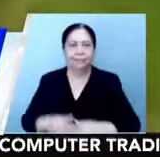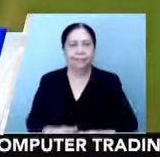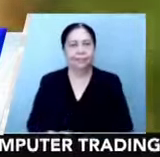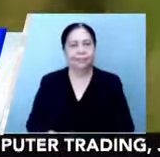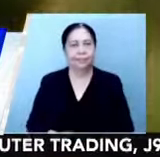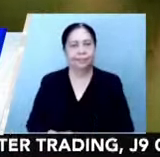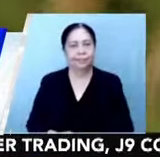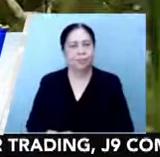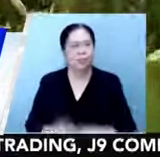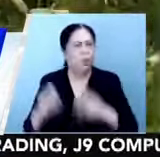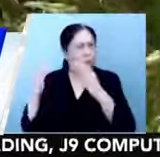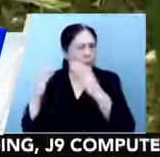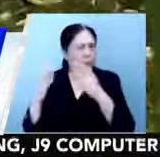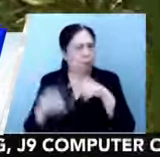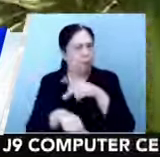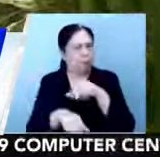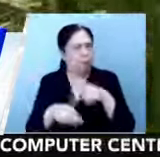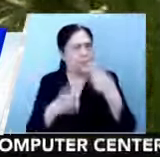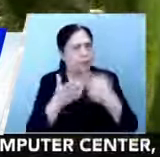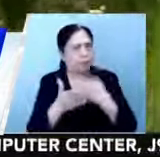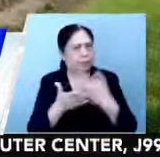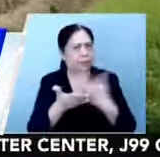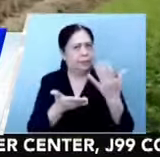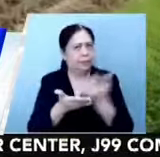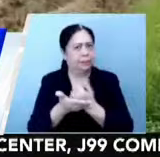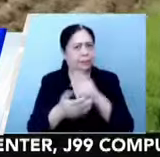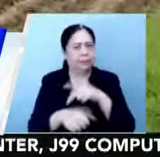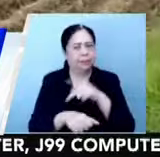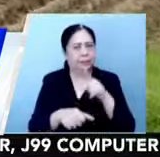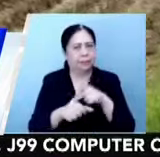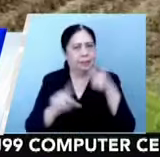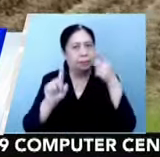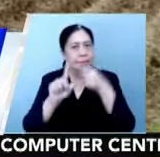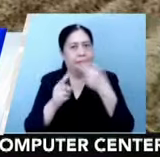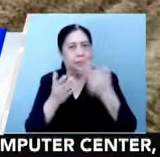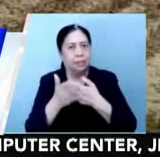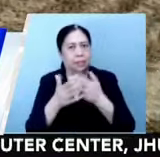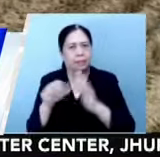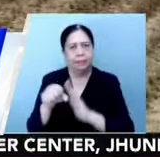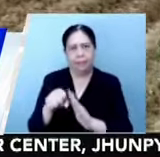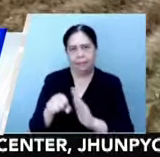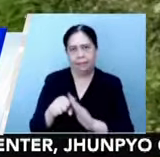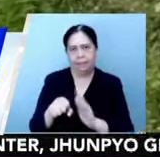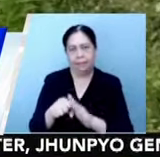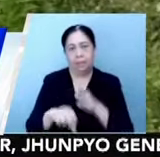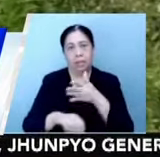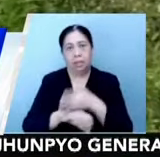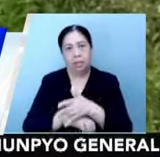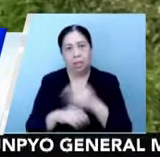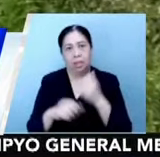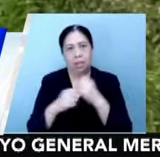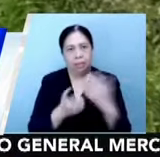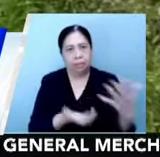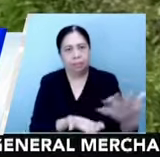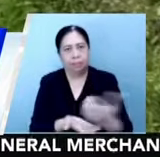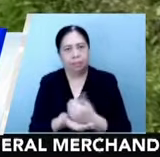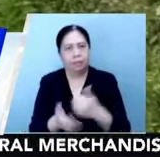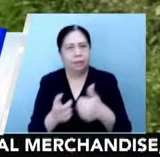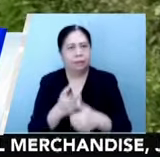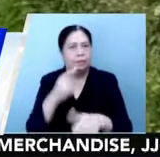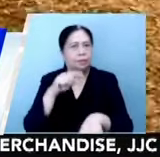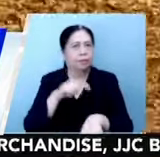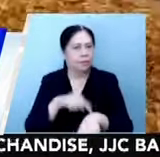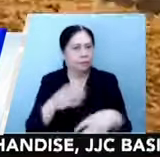Umaasa ang PhilRice na makakamit ng bansa ang target na rice sufficiency matapos makaani sa kauna-unahang